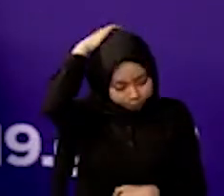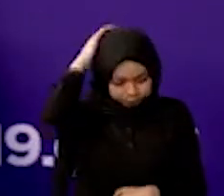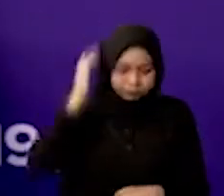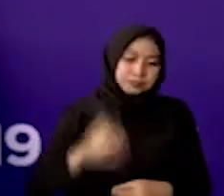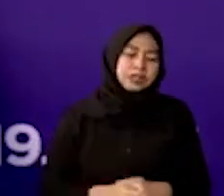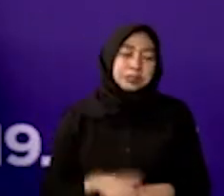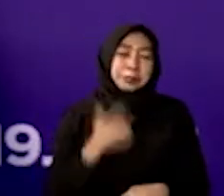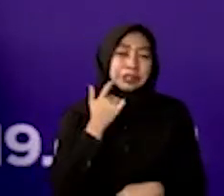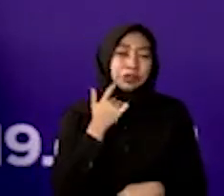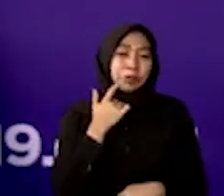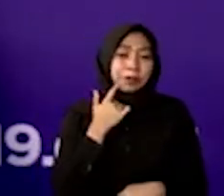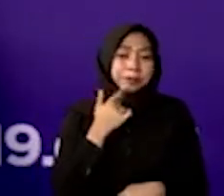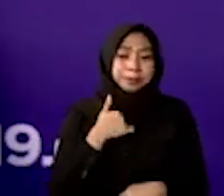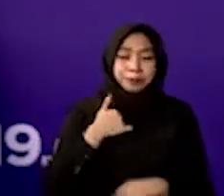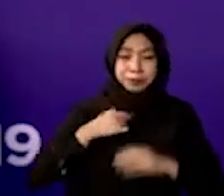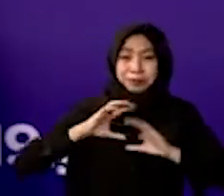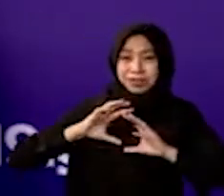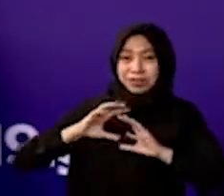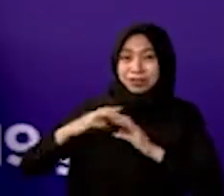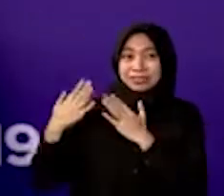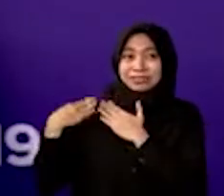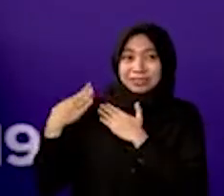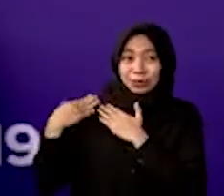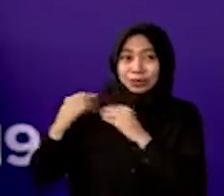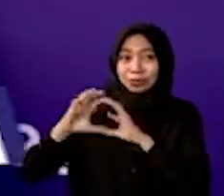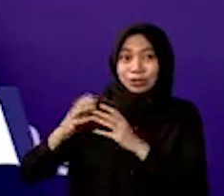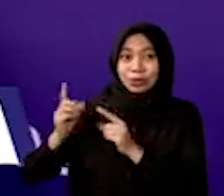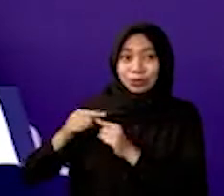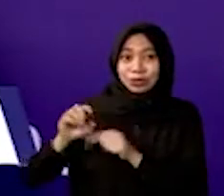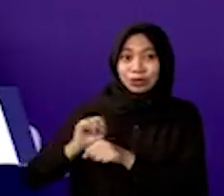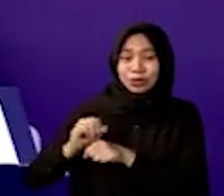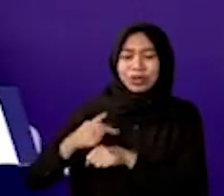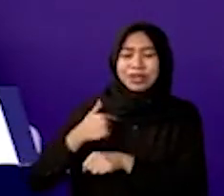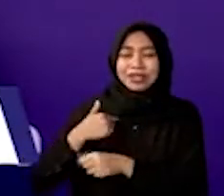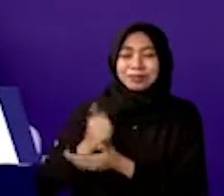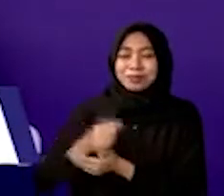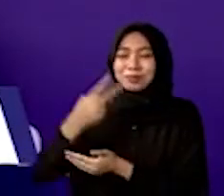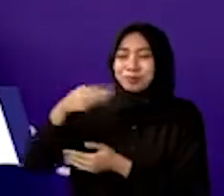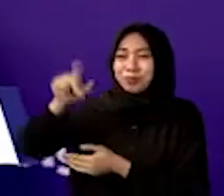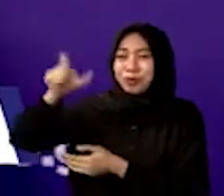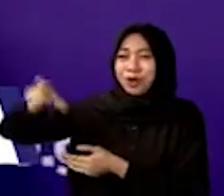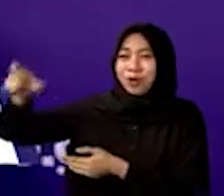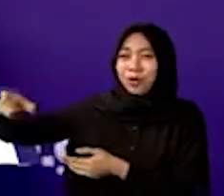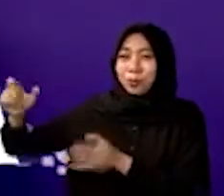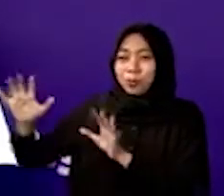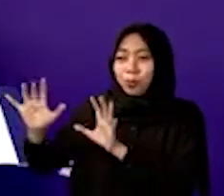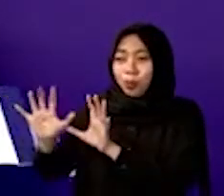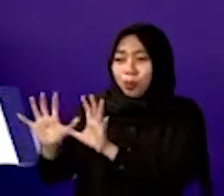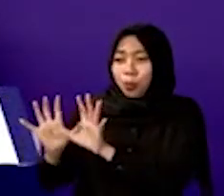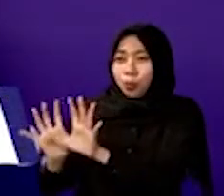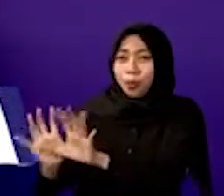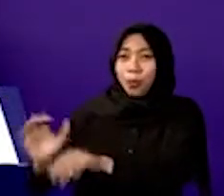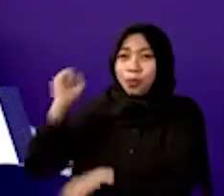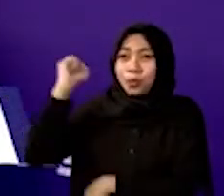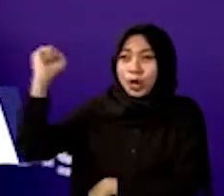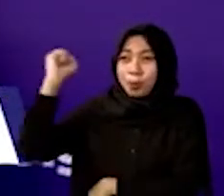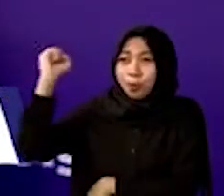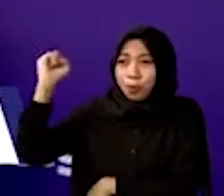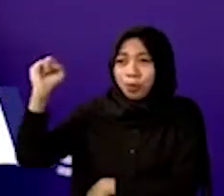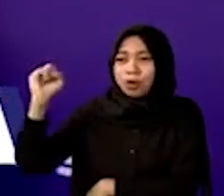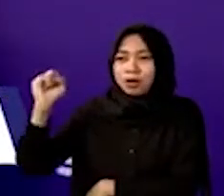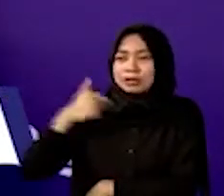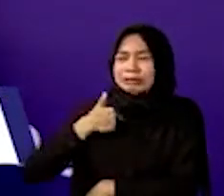bahwa kami di Satgas sangat khawatir Saya ulangi lagi sangat khawatir ketika